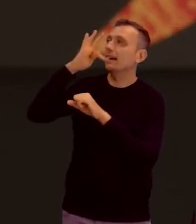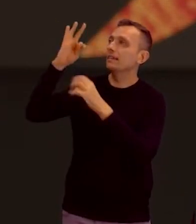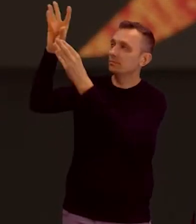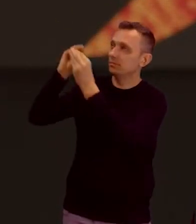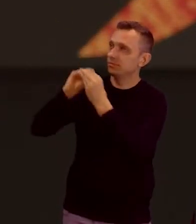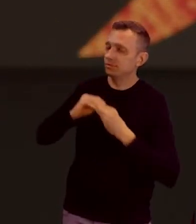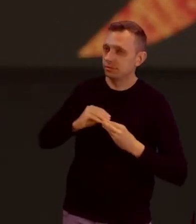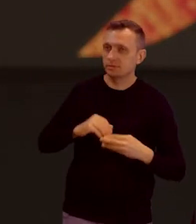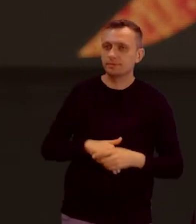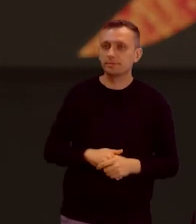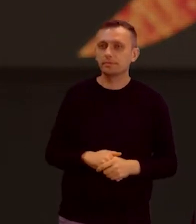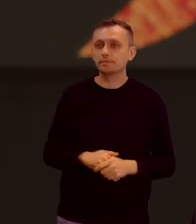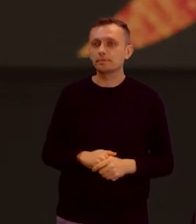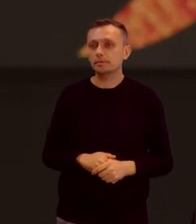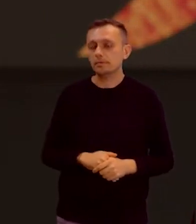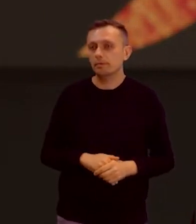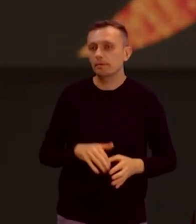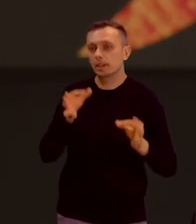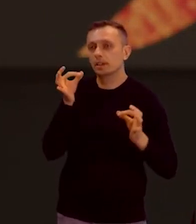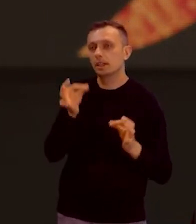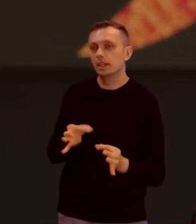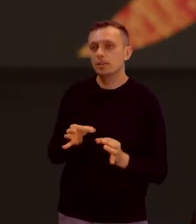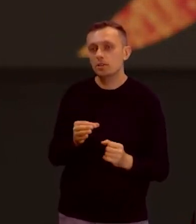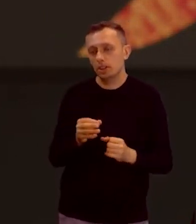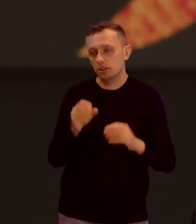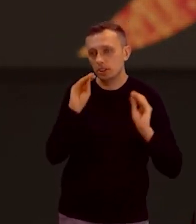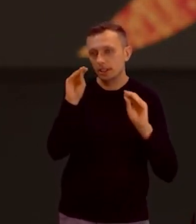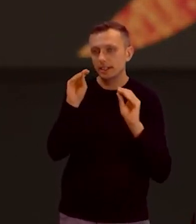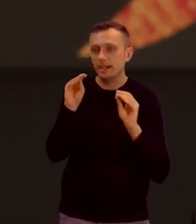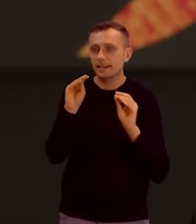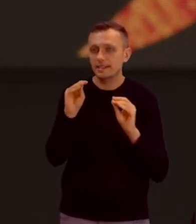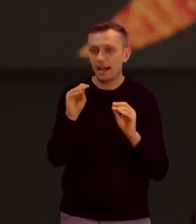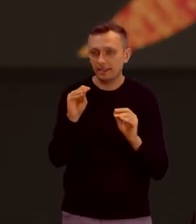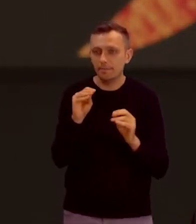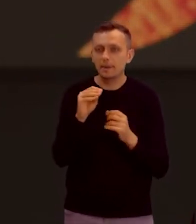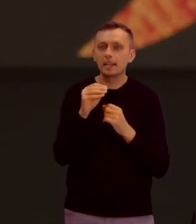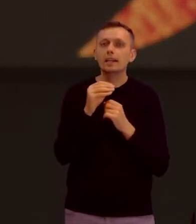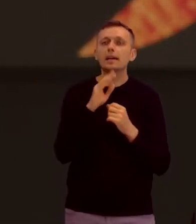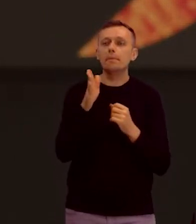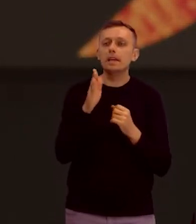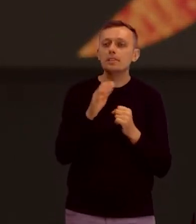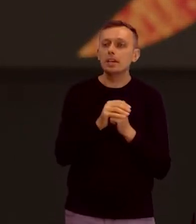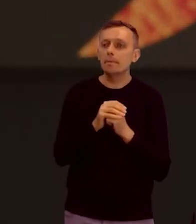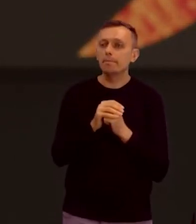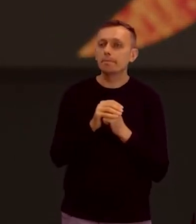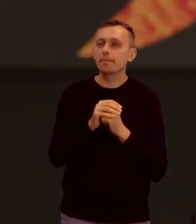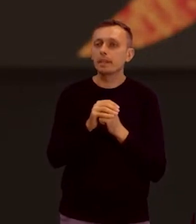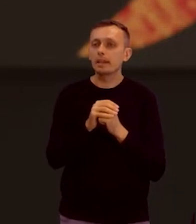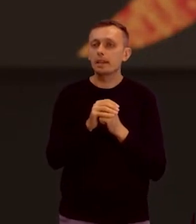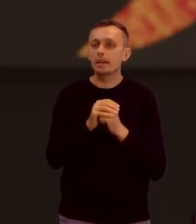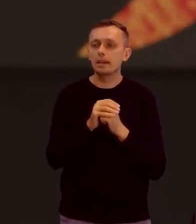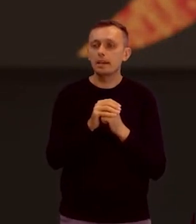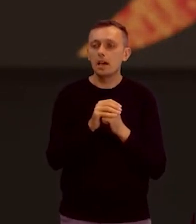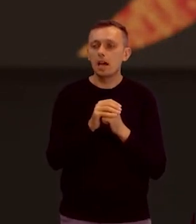dzisiejszym przesłaniu, które zatytułowałem Dzieci oczami Boga Ojca. Dzieci oczami Boga